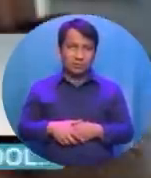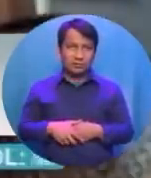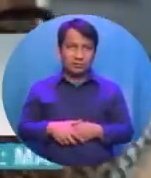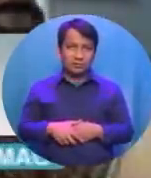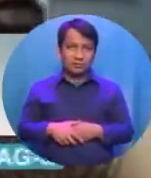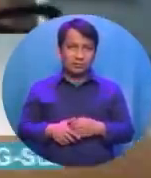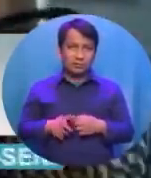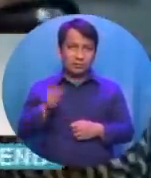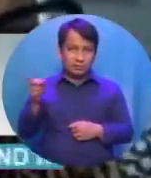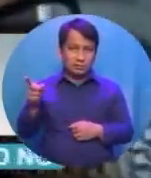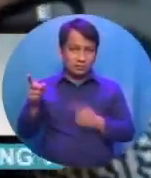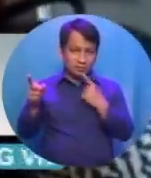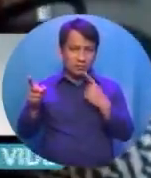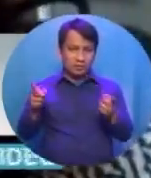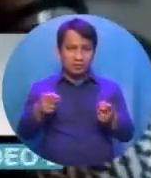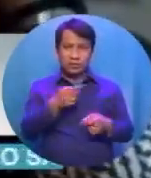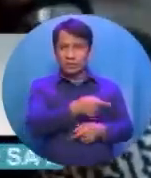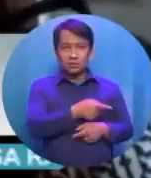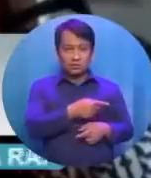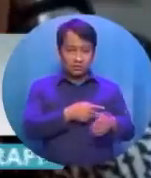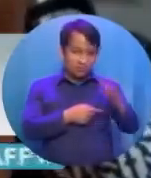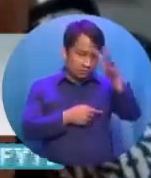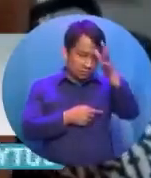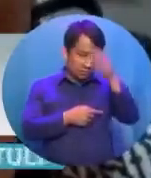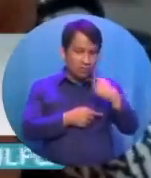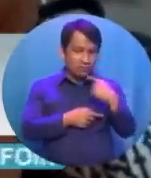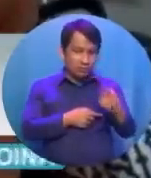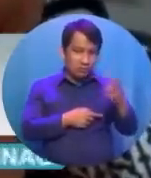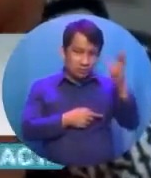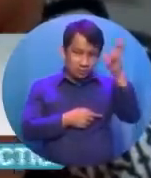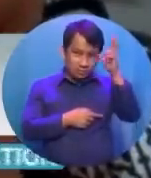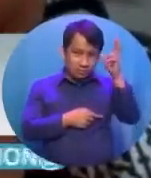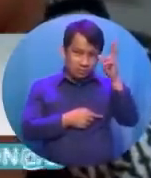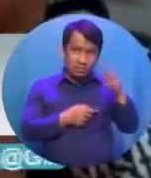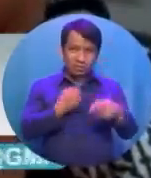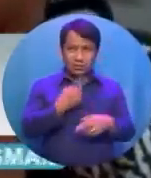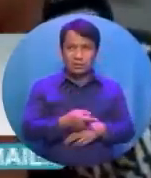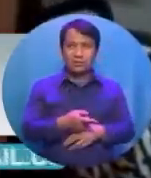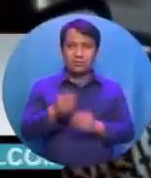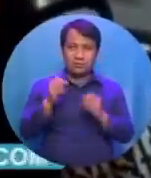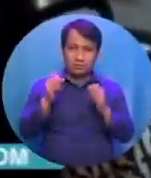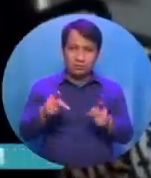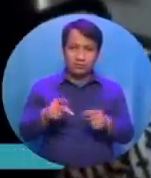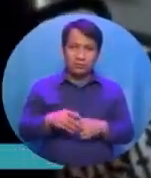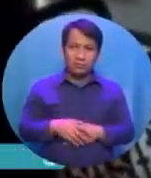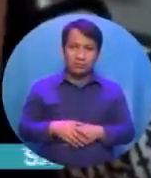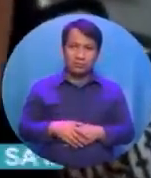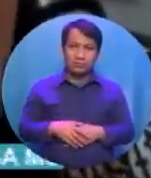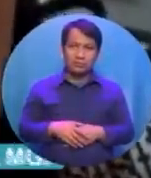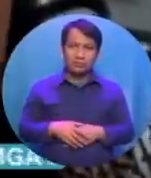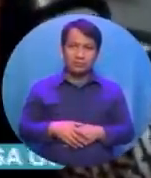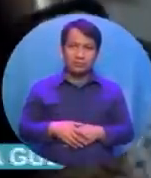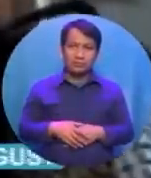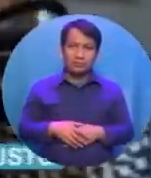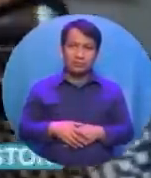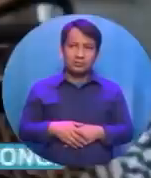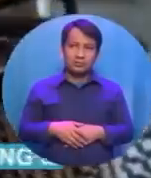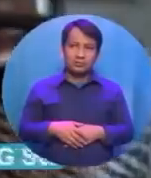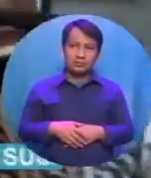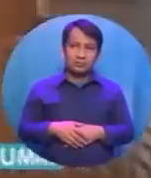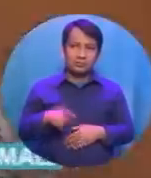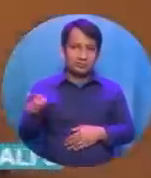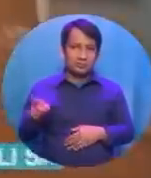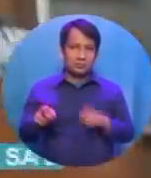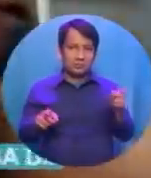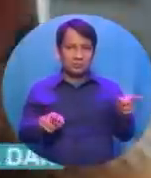siya ang nagsabi na tatay mo si Rene, na hindi naman. Okay. Opo. Tsaka ano po pero sure po talaga